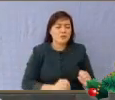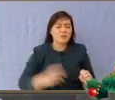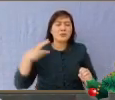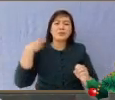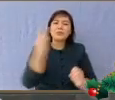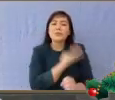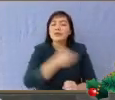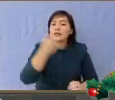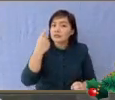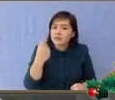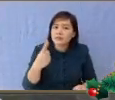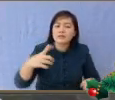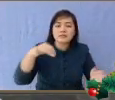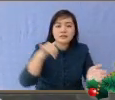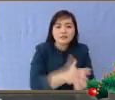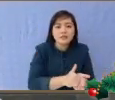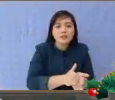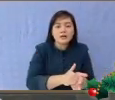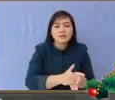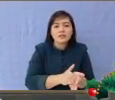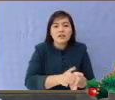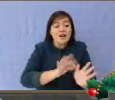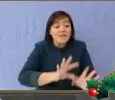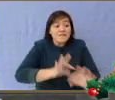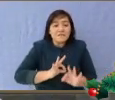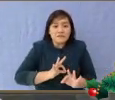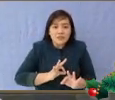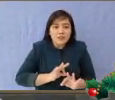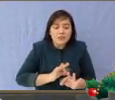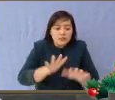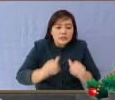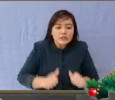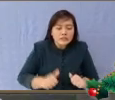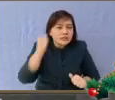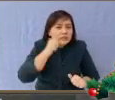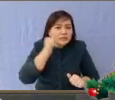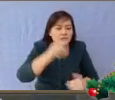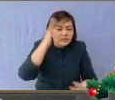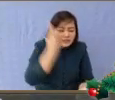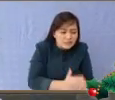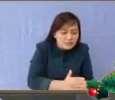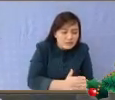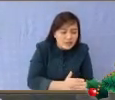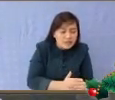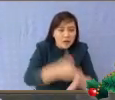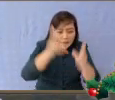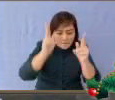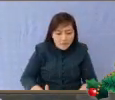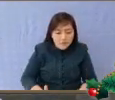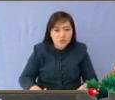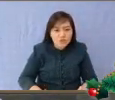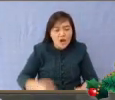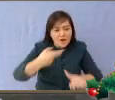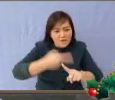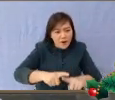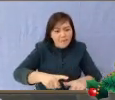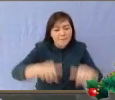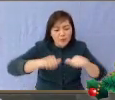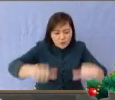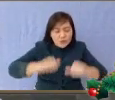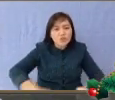confined in a four-corner room at hindi nila ngayon magawa yung normal nilang ginagawa because of fear.